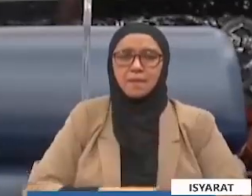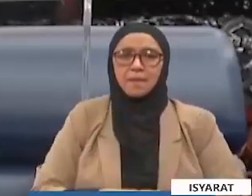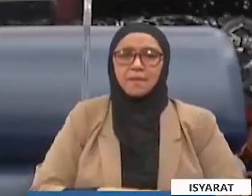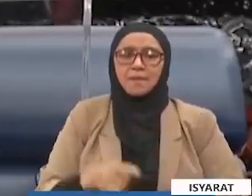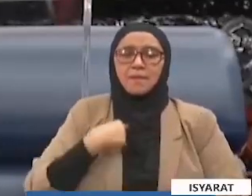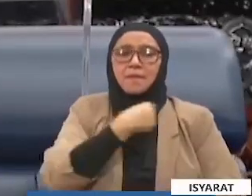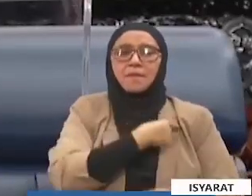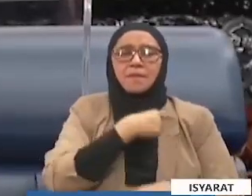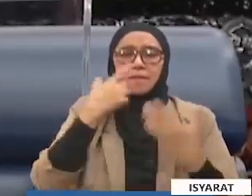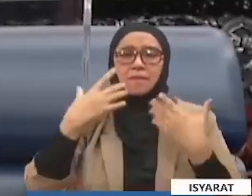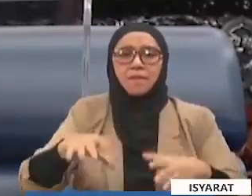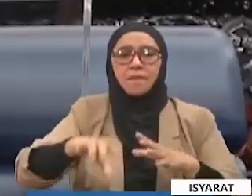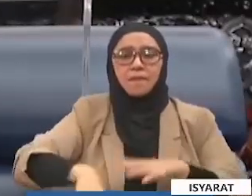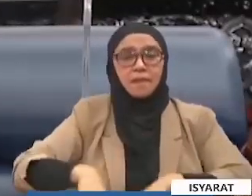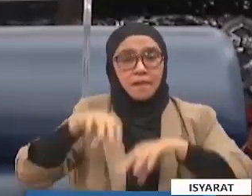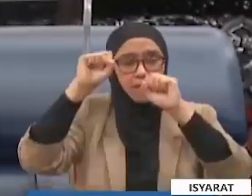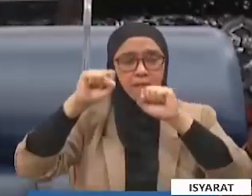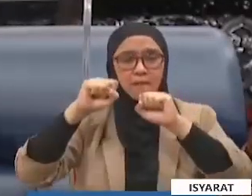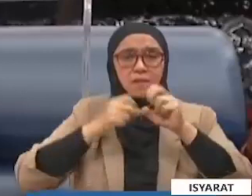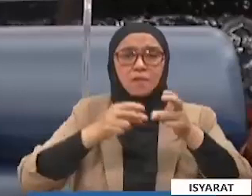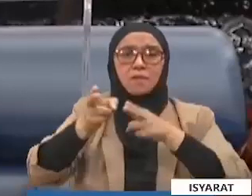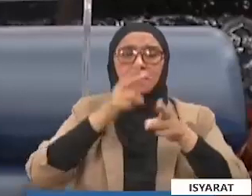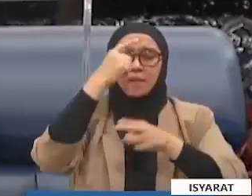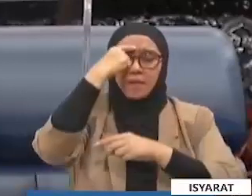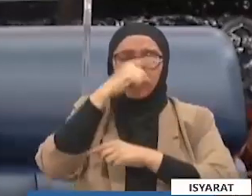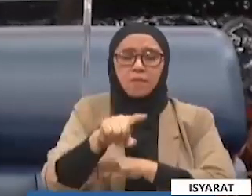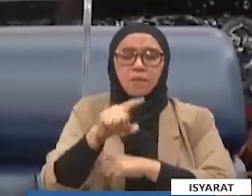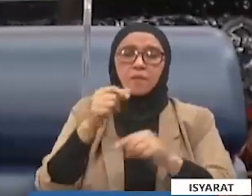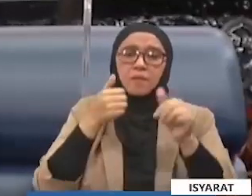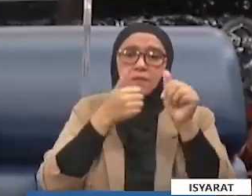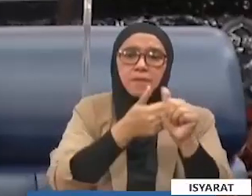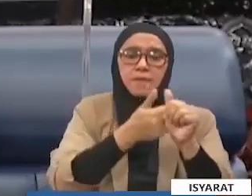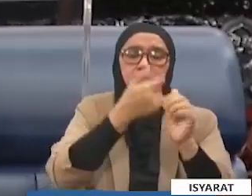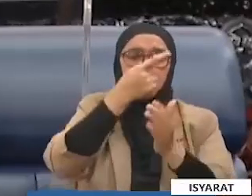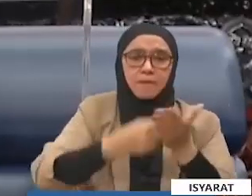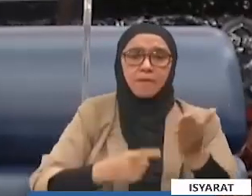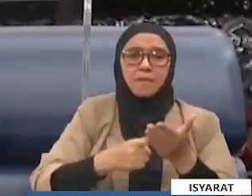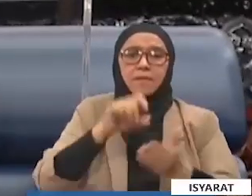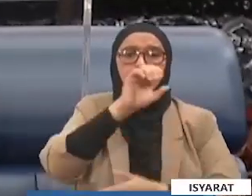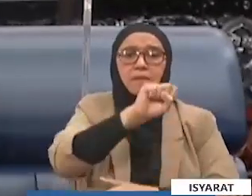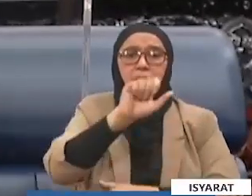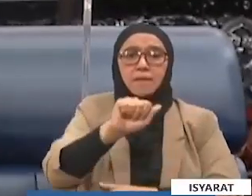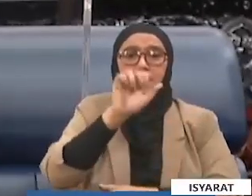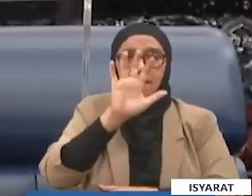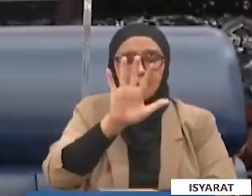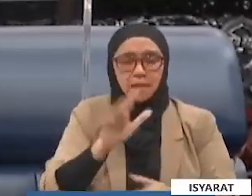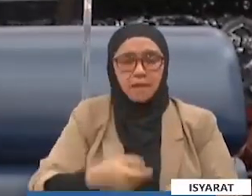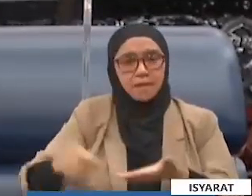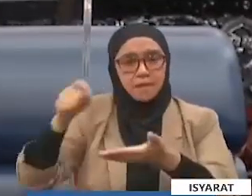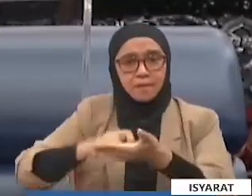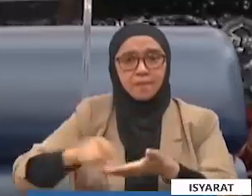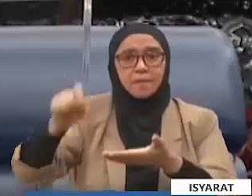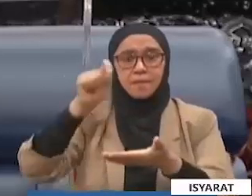telah mengambil satu inisiatif untuk mematuhi apa juga SA5 yang ditandatangani. Daripada